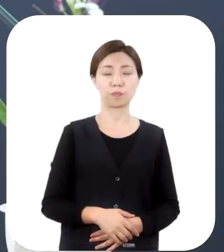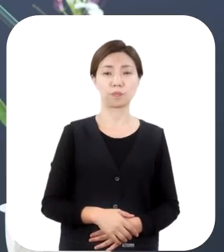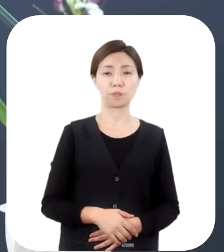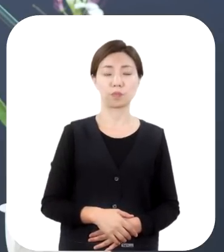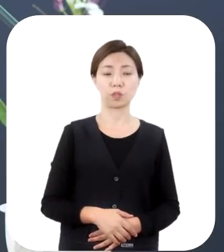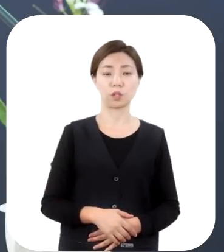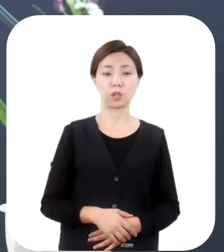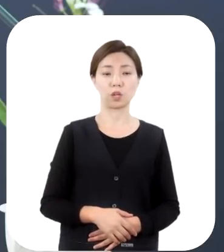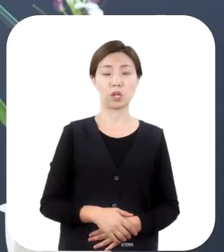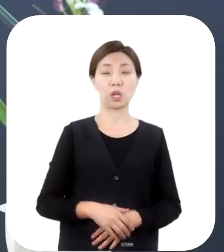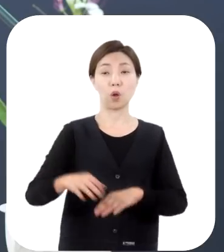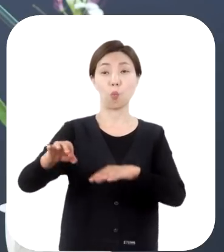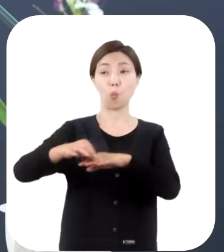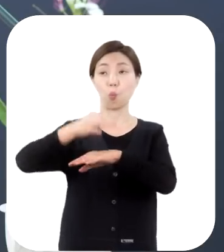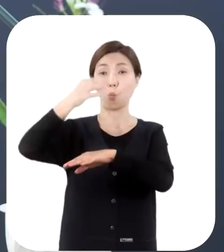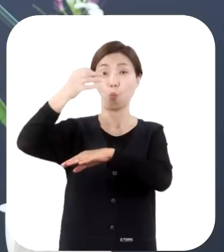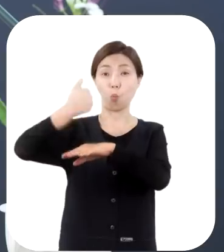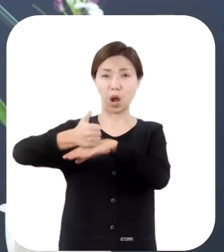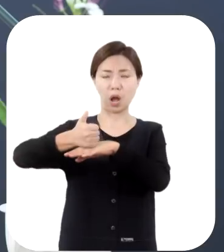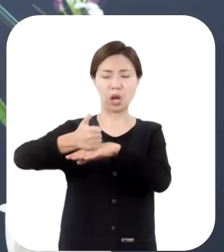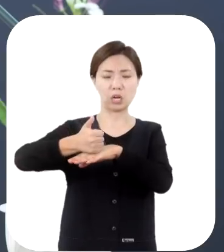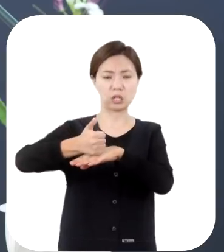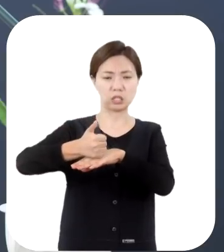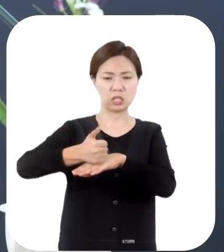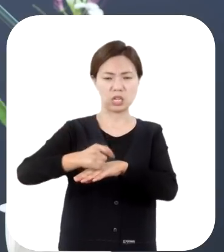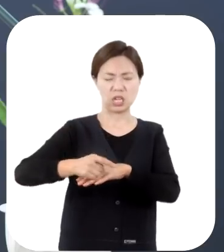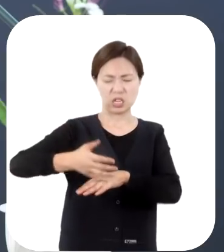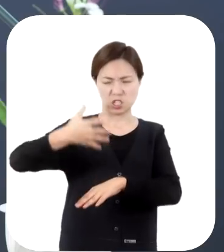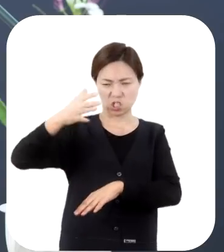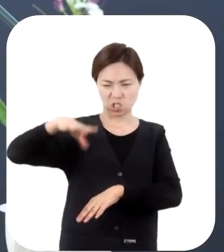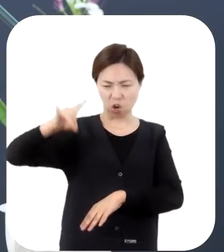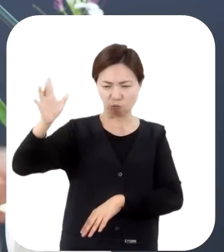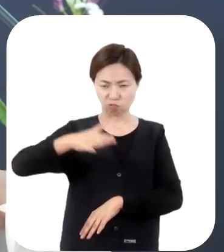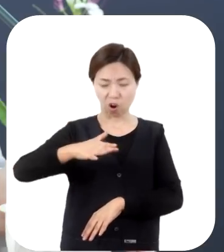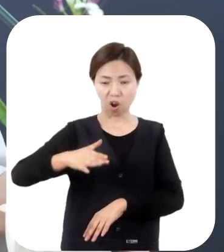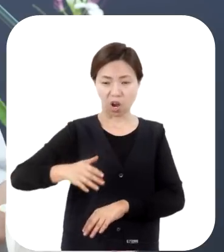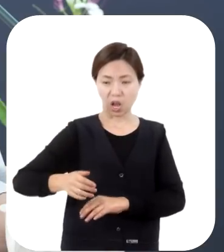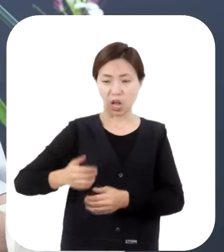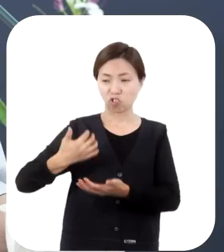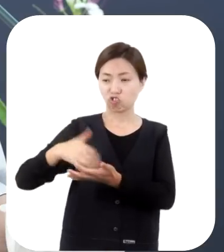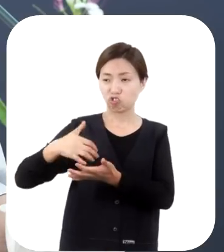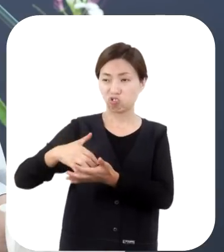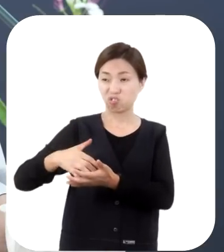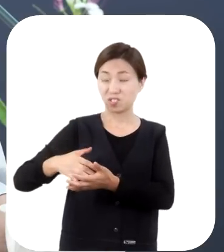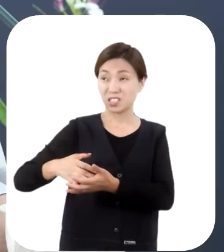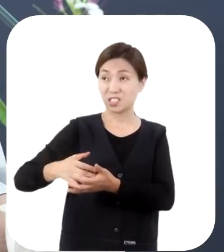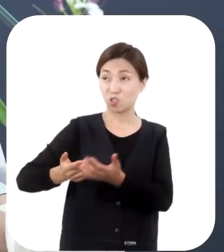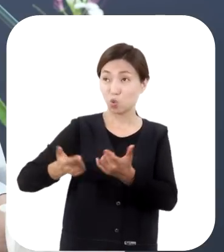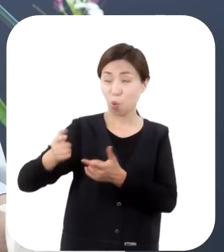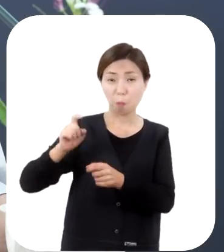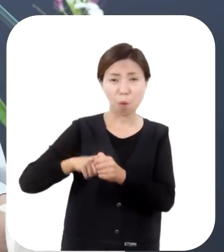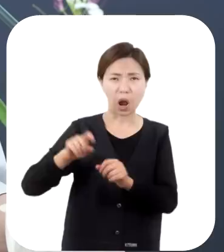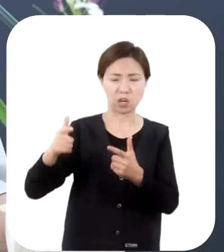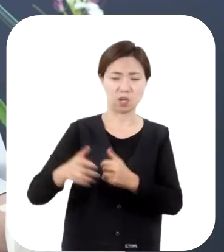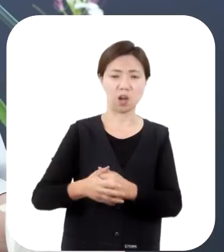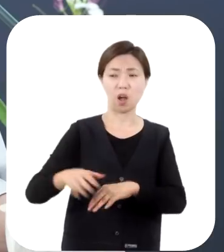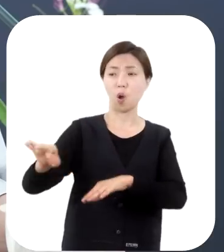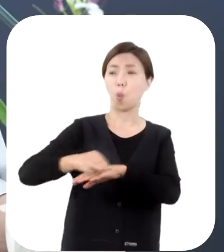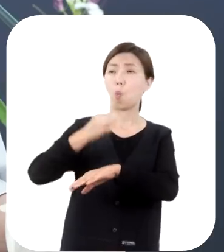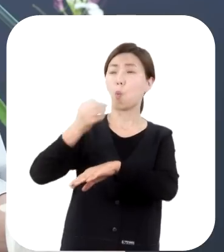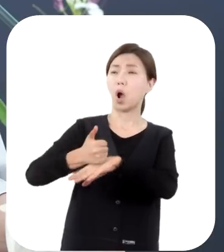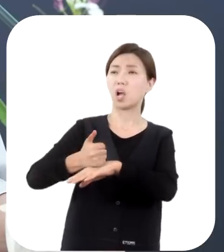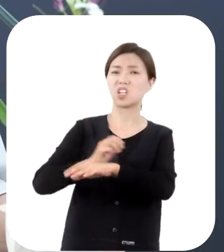이 종자적인 게 아니라는 거예요. 관점적이라는 거예요. 그러니까 왕의